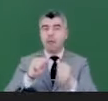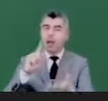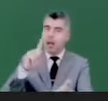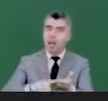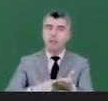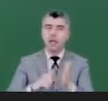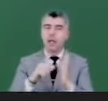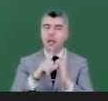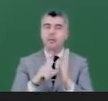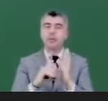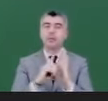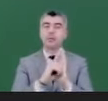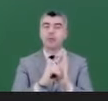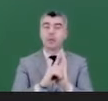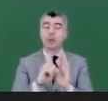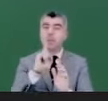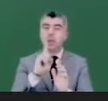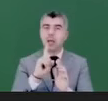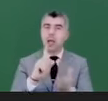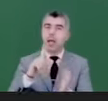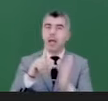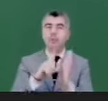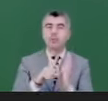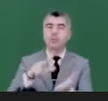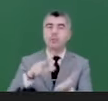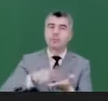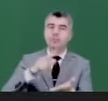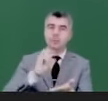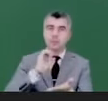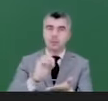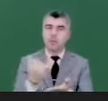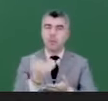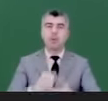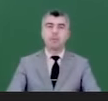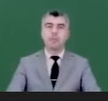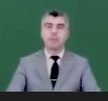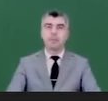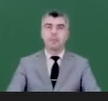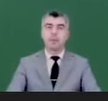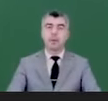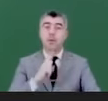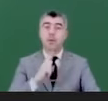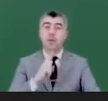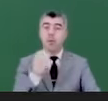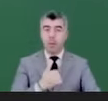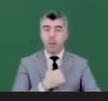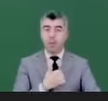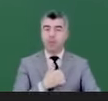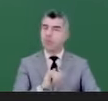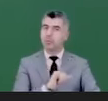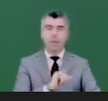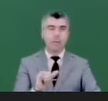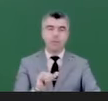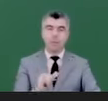دستوري ولكن يجب ان نظمه يجب ان ينظم وطبعا لا يمكن ان تنظمه الحكومه بوحدها تحتاج